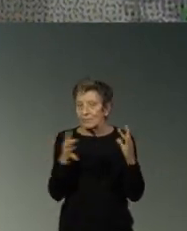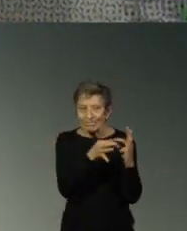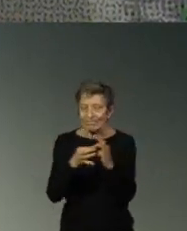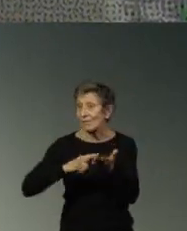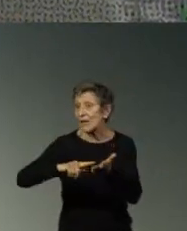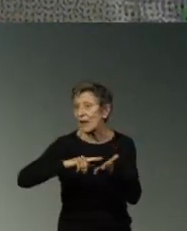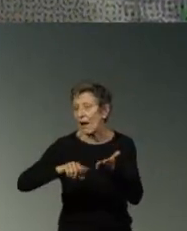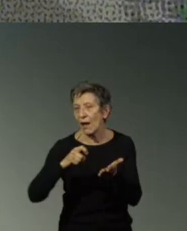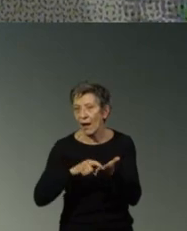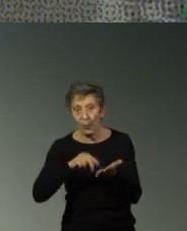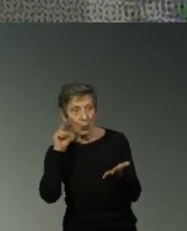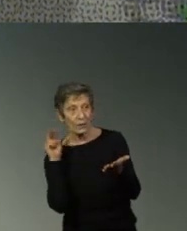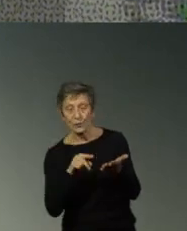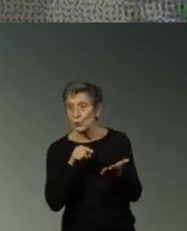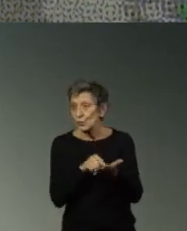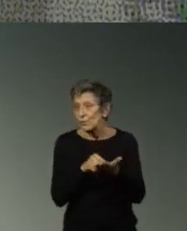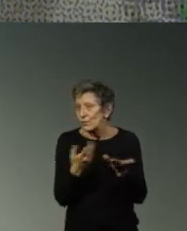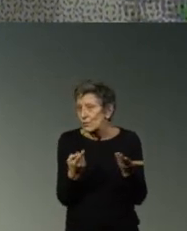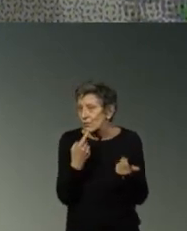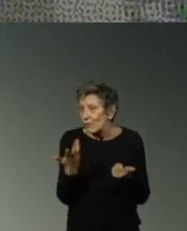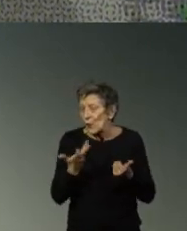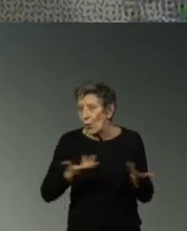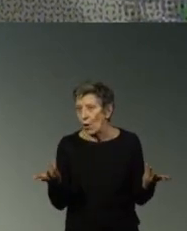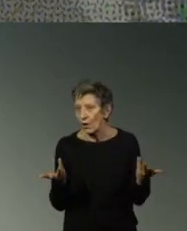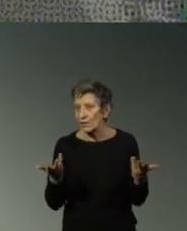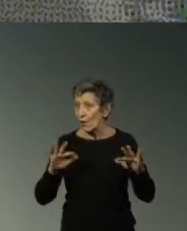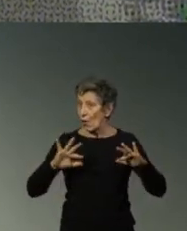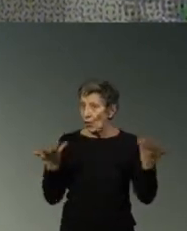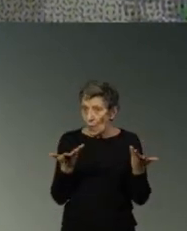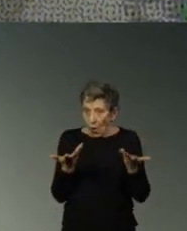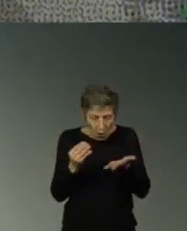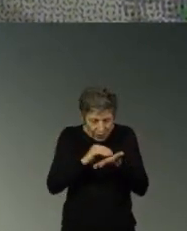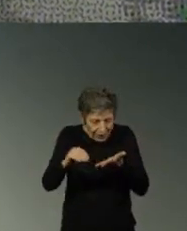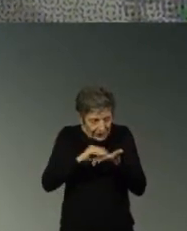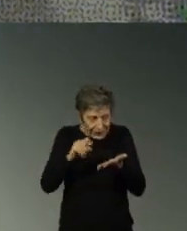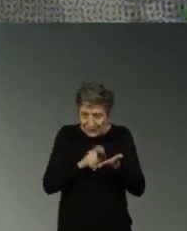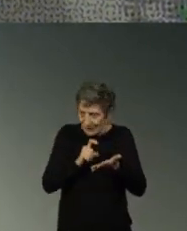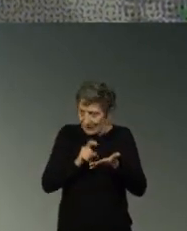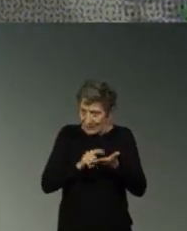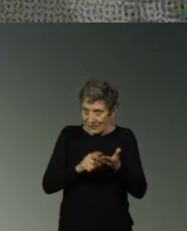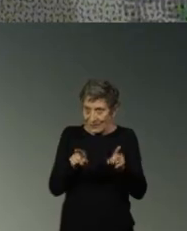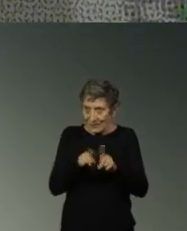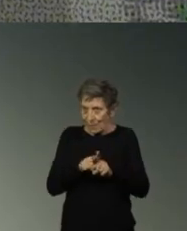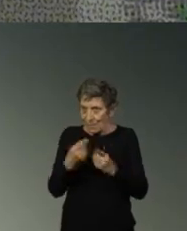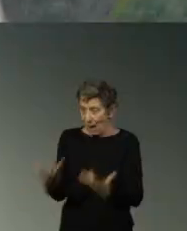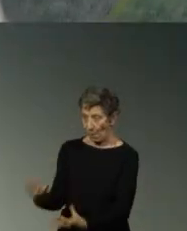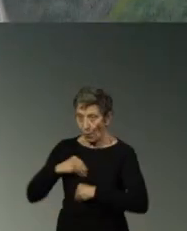comment est-ce qu'on s'approche de cette parole pour qui ne soit pas parole d'appropriation.